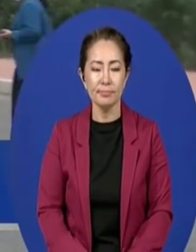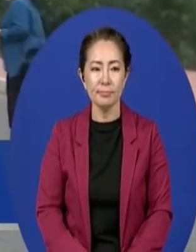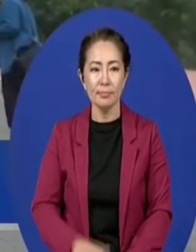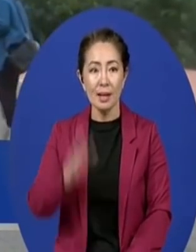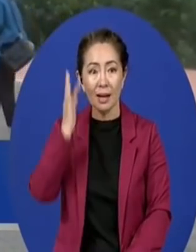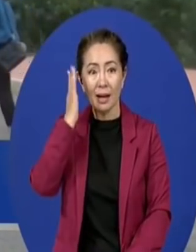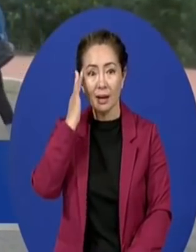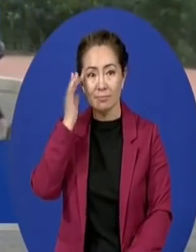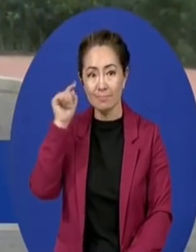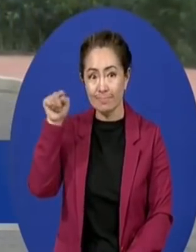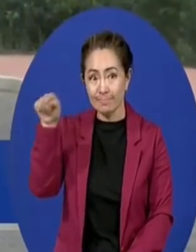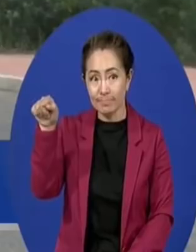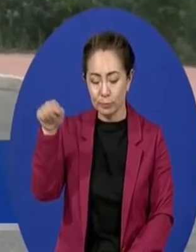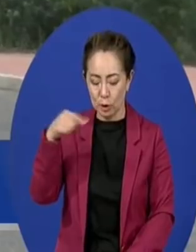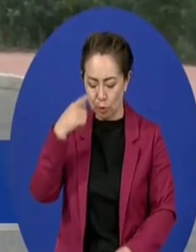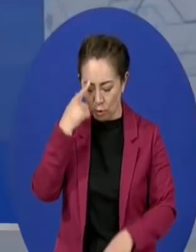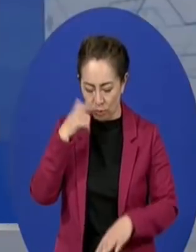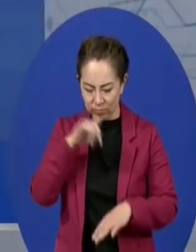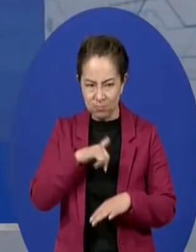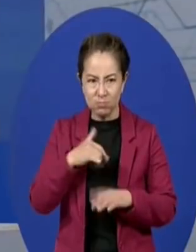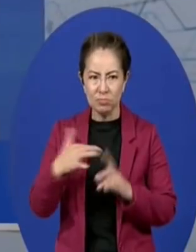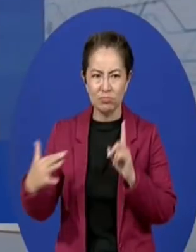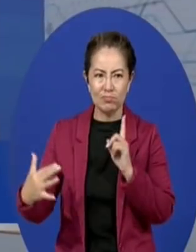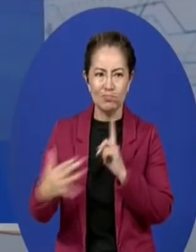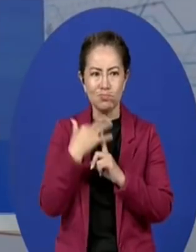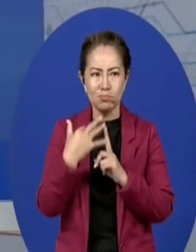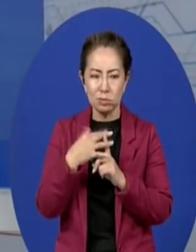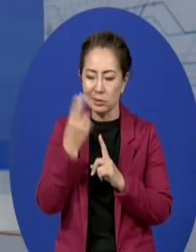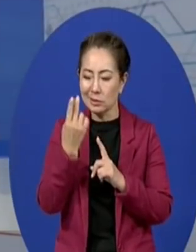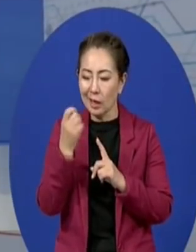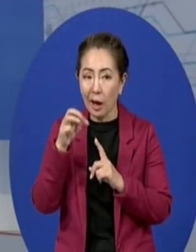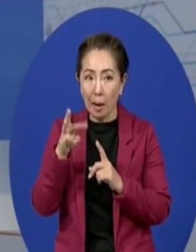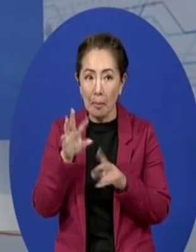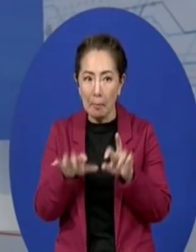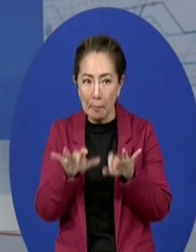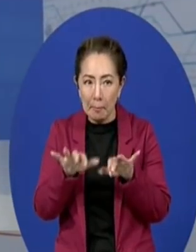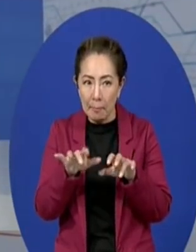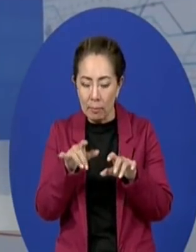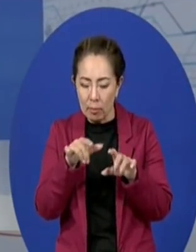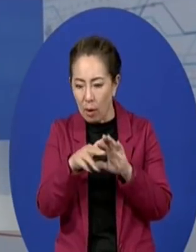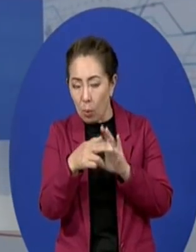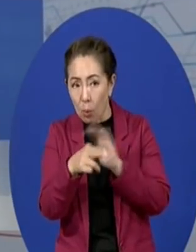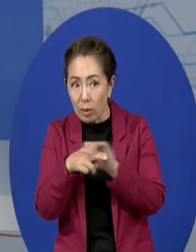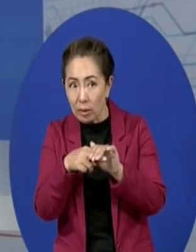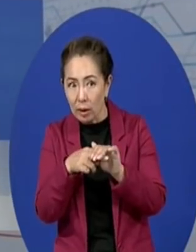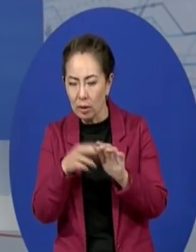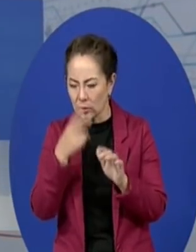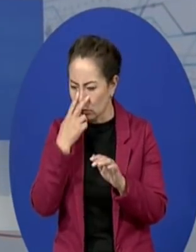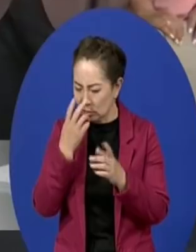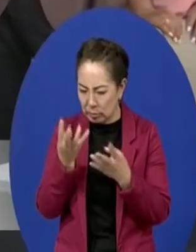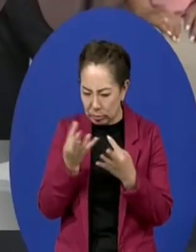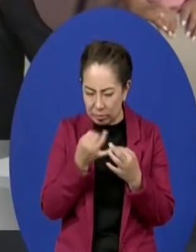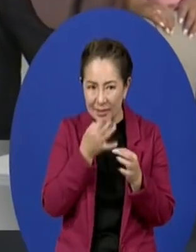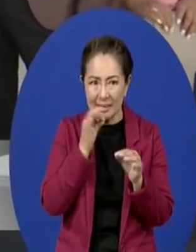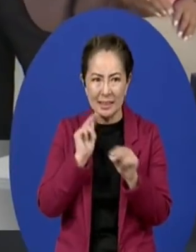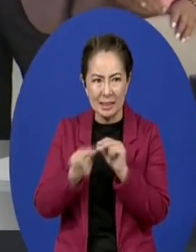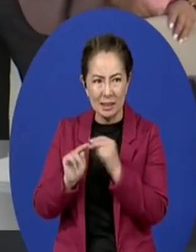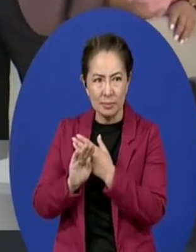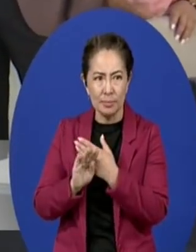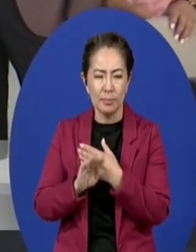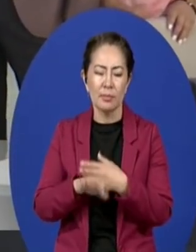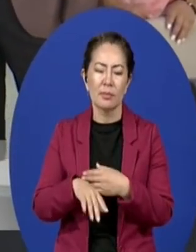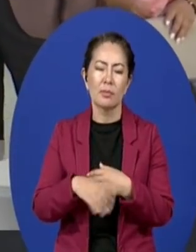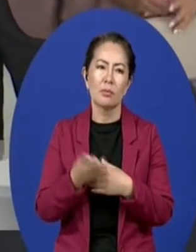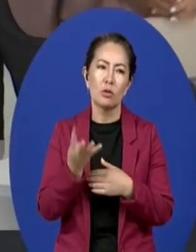Гадны олон дотоодоос хийдэг цахим дайралтыг бүртгэх түүнээс хамгаалах нь үндэсний дата төвийн үүргээ. Энэ төв та бидний хэрэглэдэг төрөөс хэрэгжүүлж байгаа дан, хур,